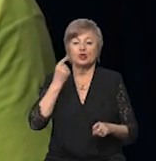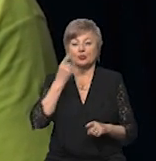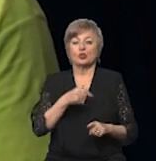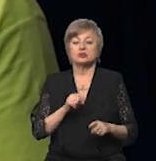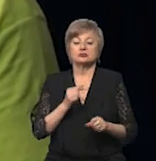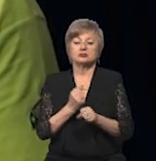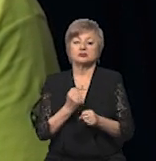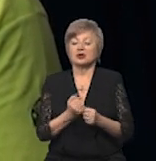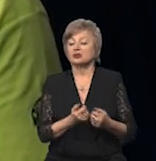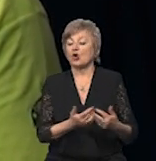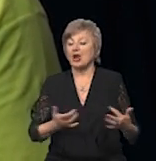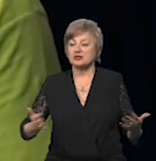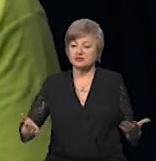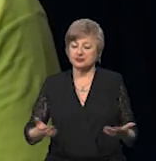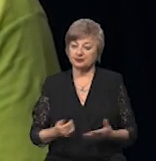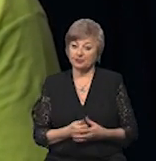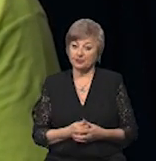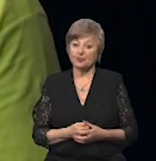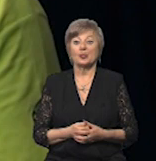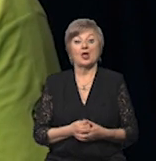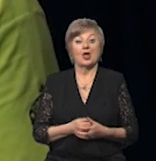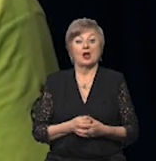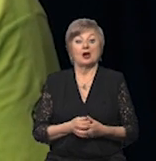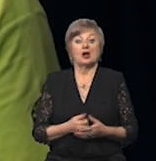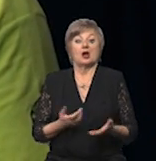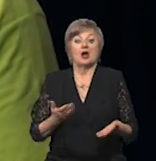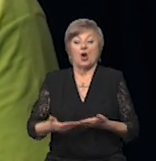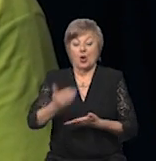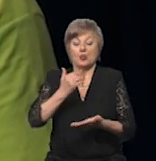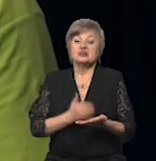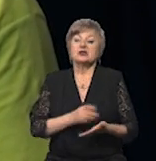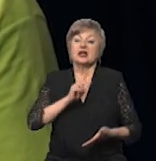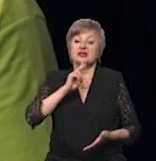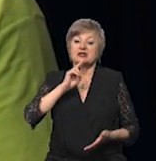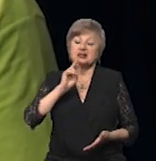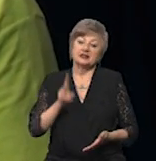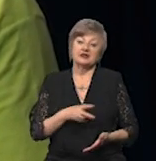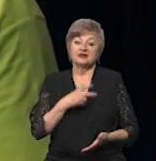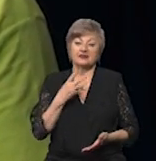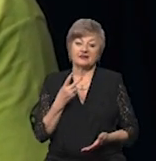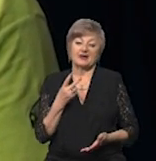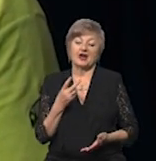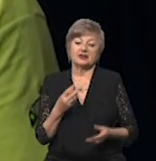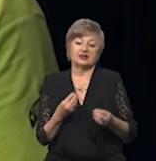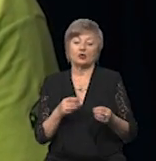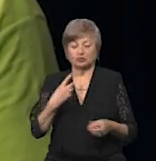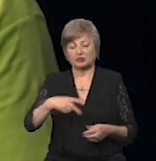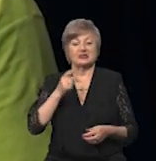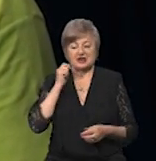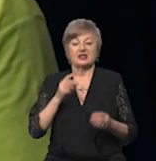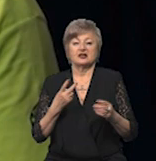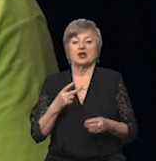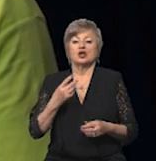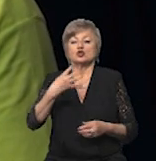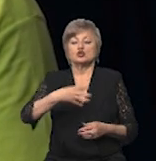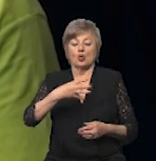формувалася колекція. Ну, за усі останні 2-2,5 десятиліття я об'їздив більше 40